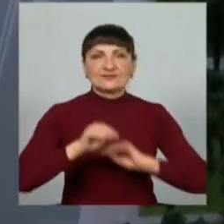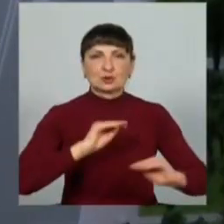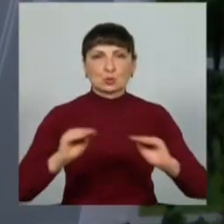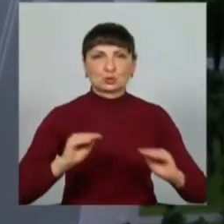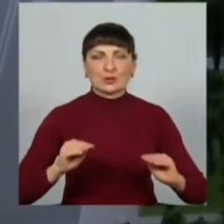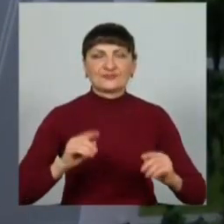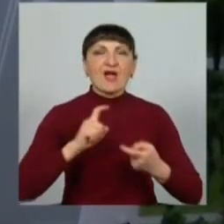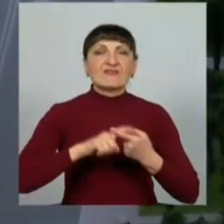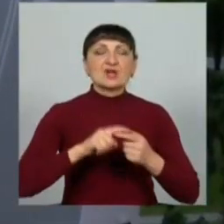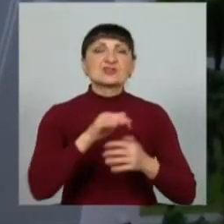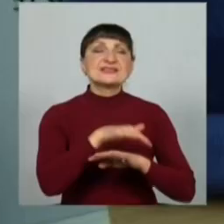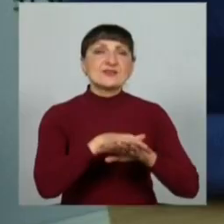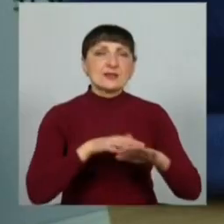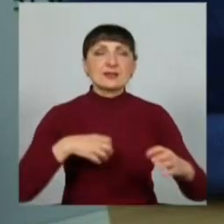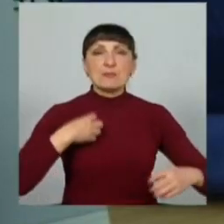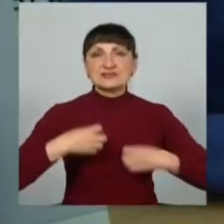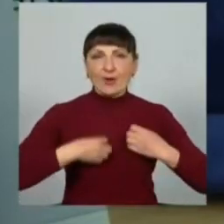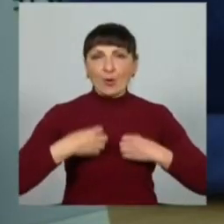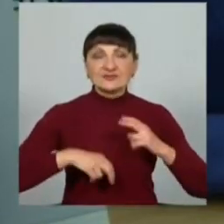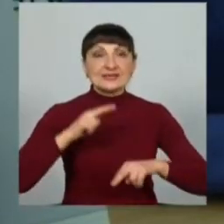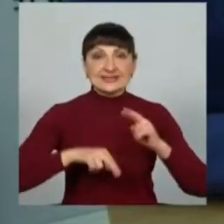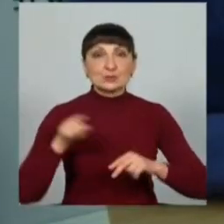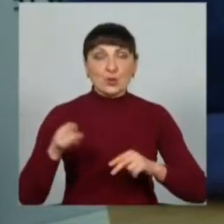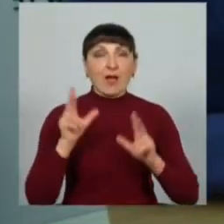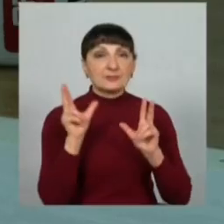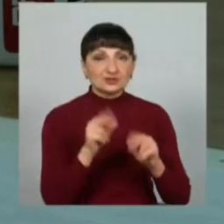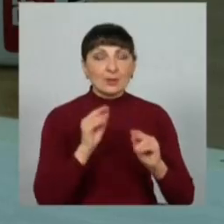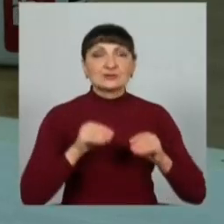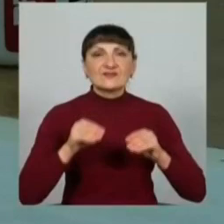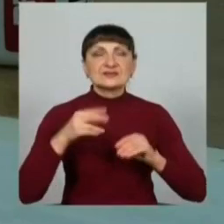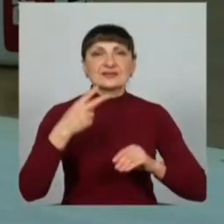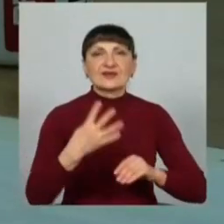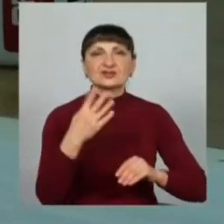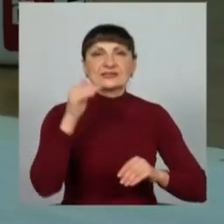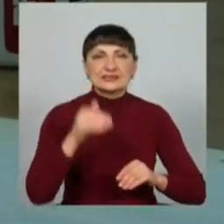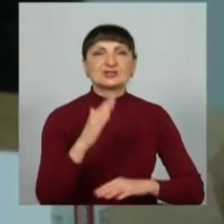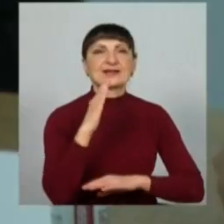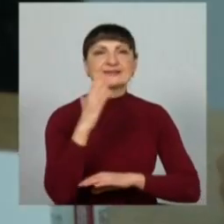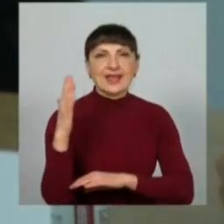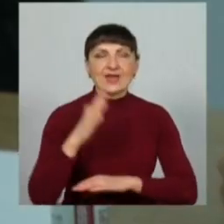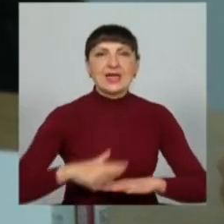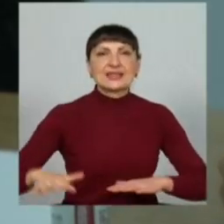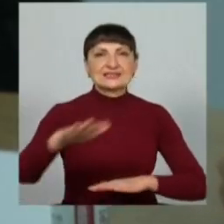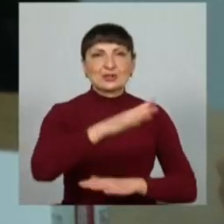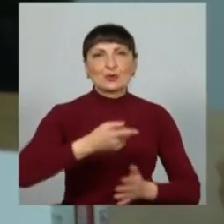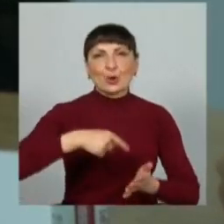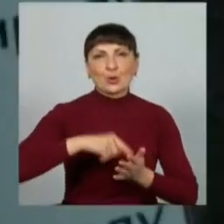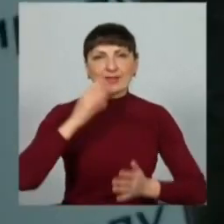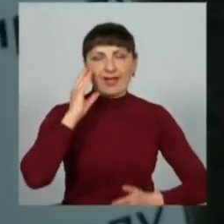качестве извинения за доставленное беспокойство застройщики пообещали высадить 24 тысячи деревьев на территории